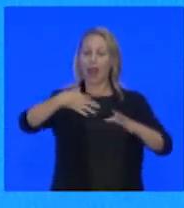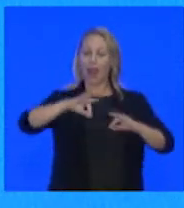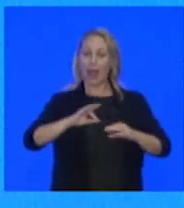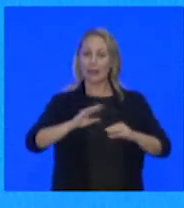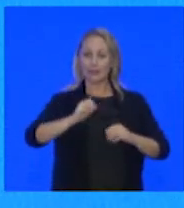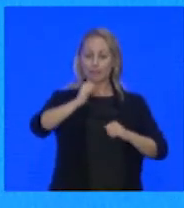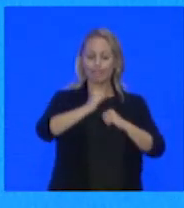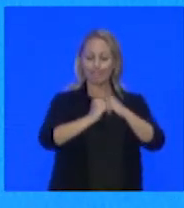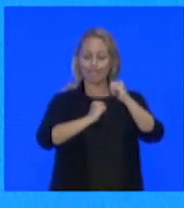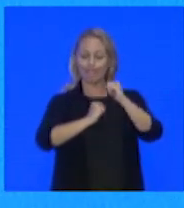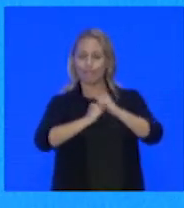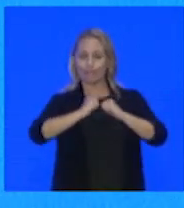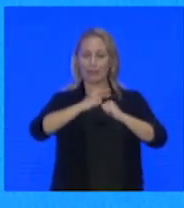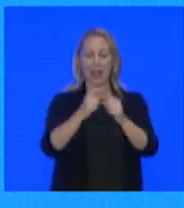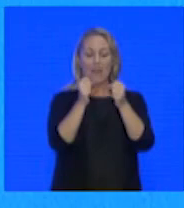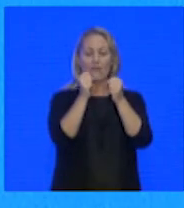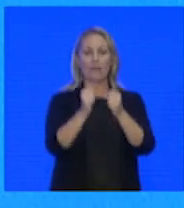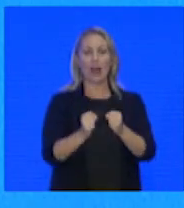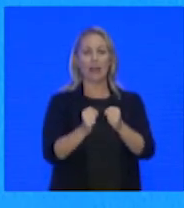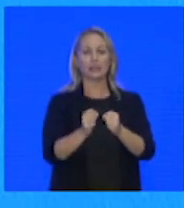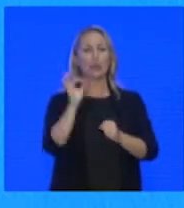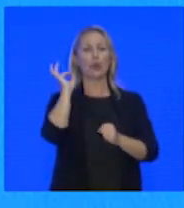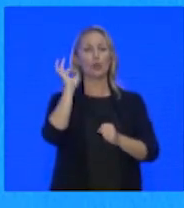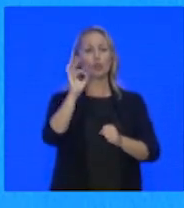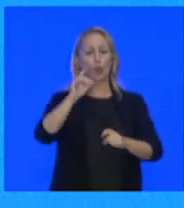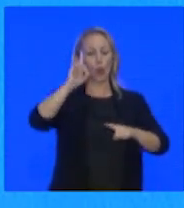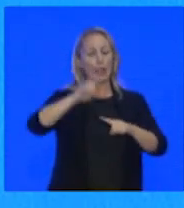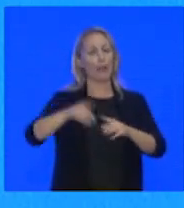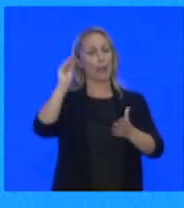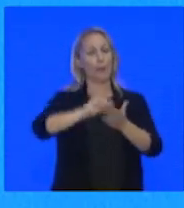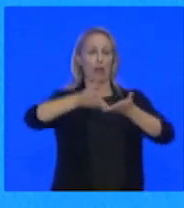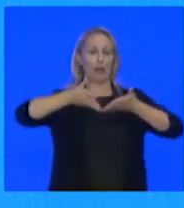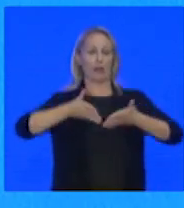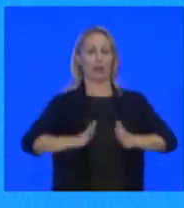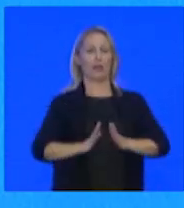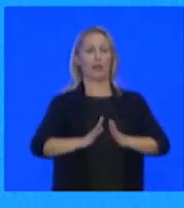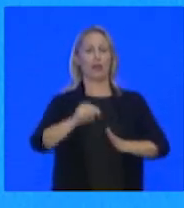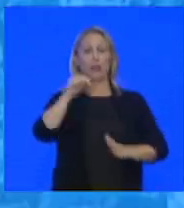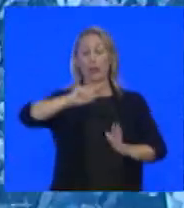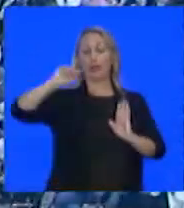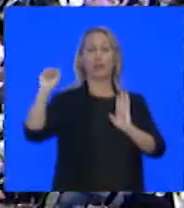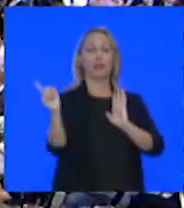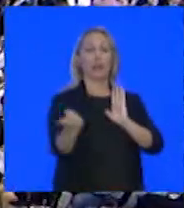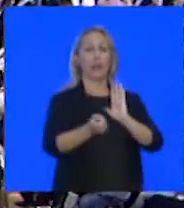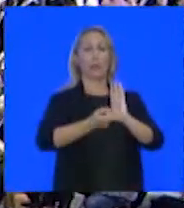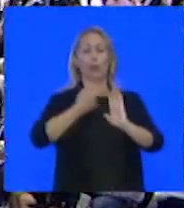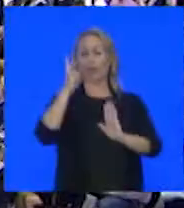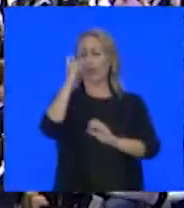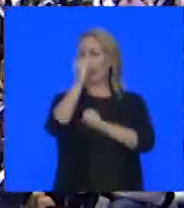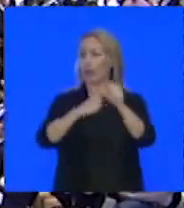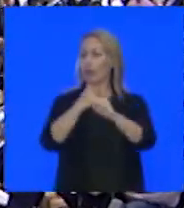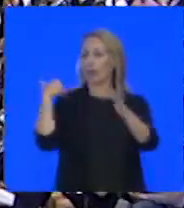λιθαράκι-λιθαράκι τα θεμέλια για την αναγέννηση της χώρας. Και για πρώτη φορά, μετά από